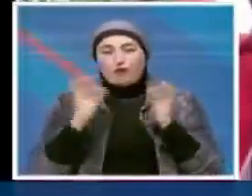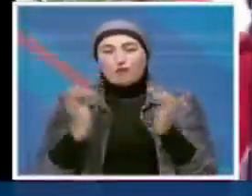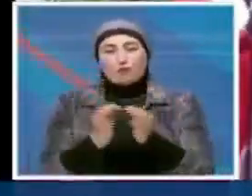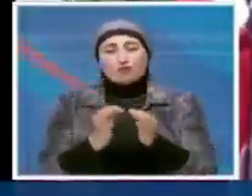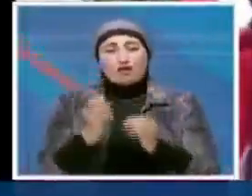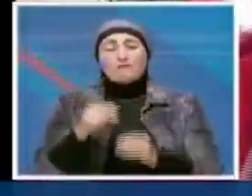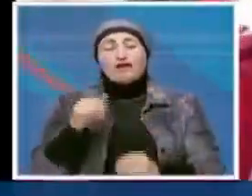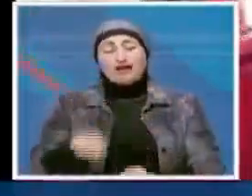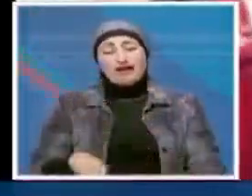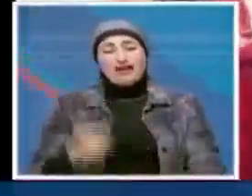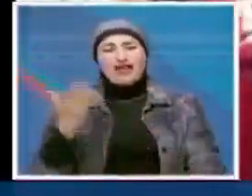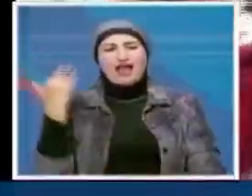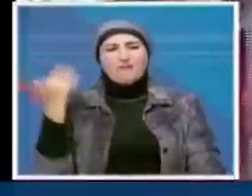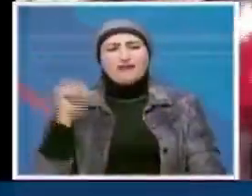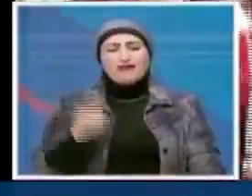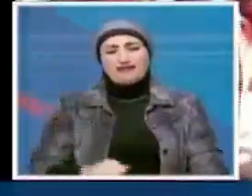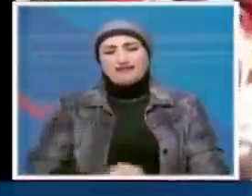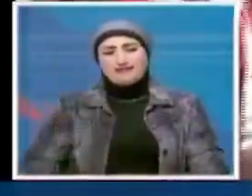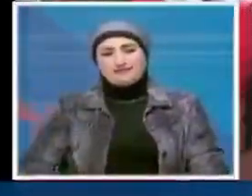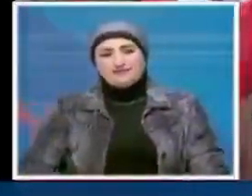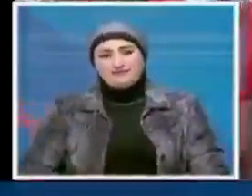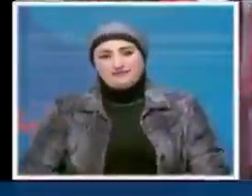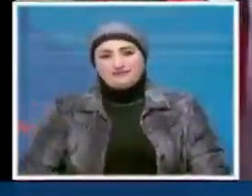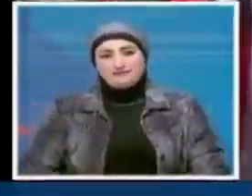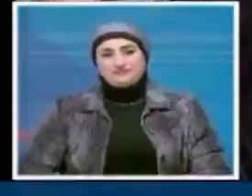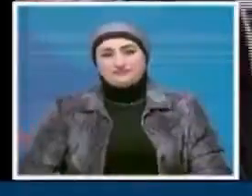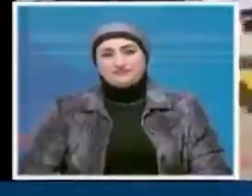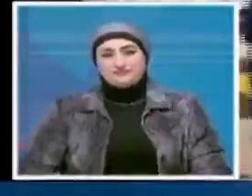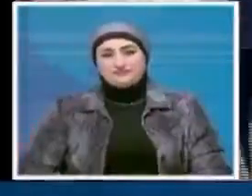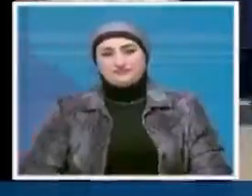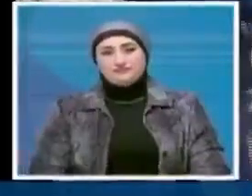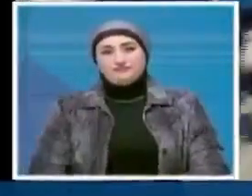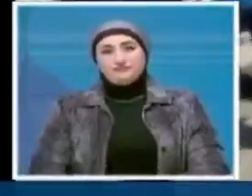خلال العقد الأخير ونيف.